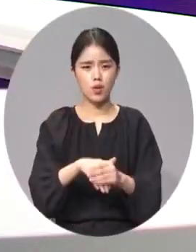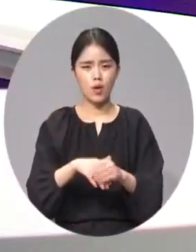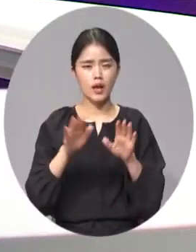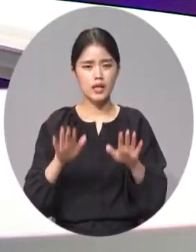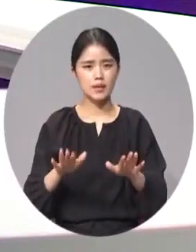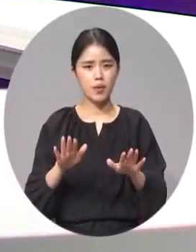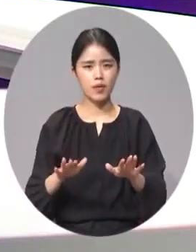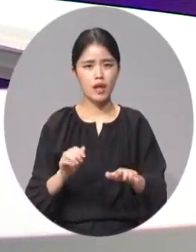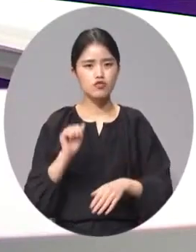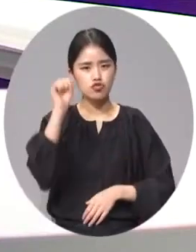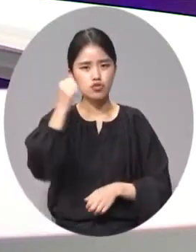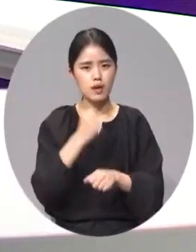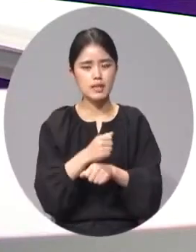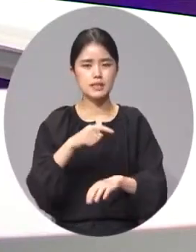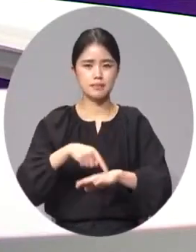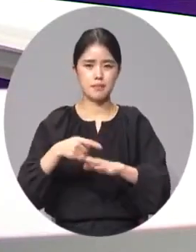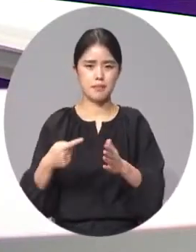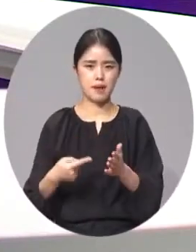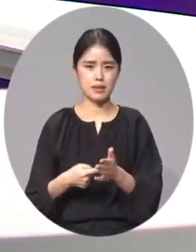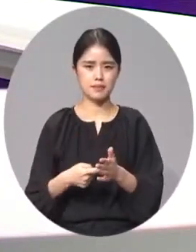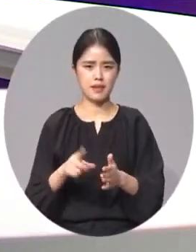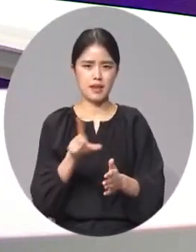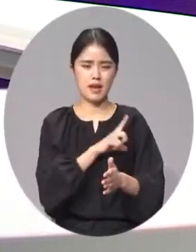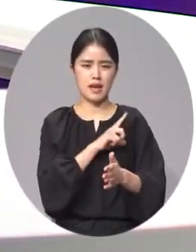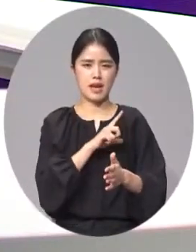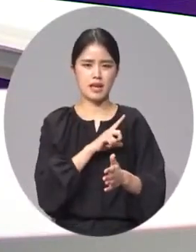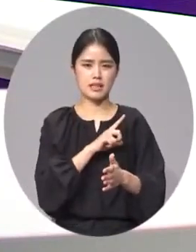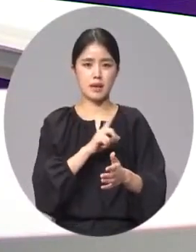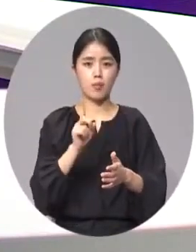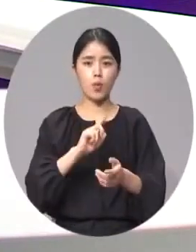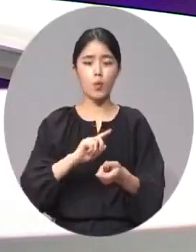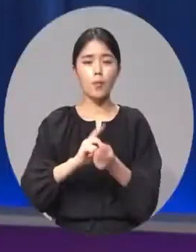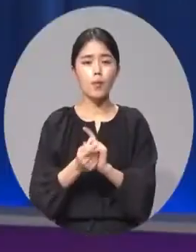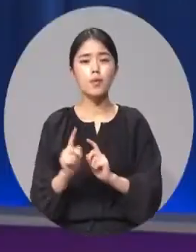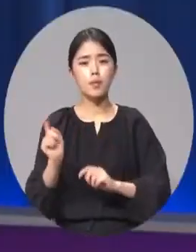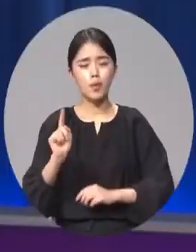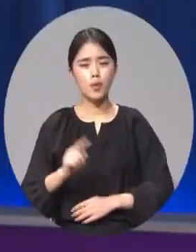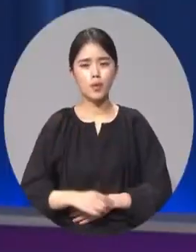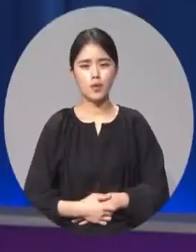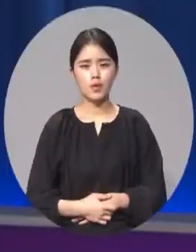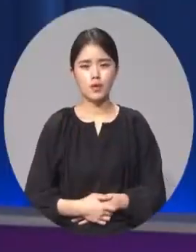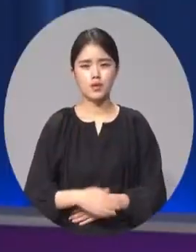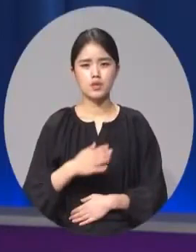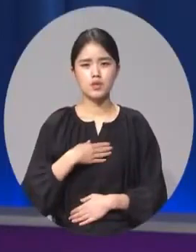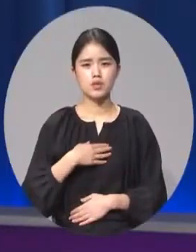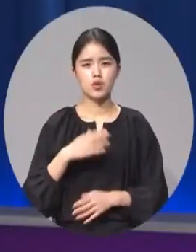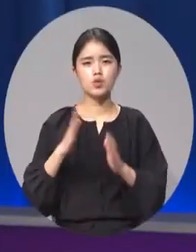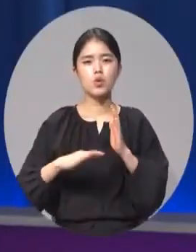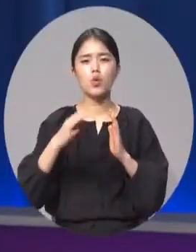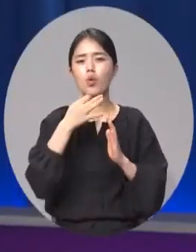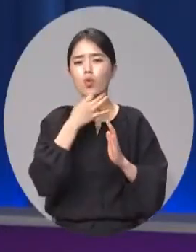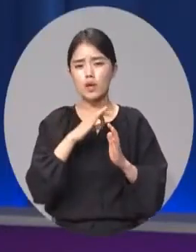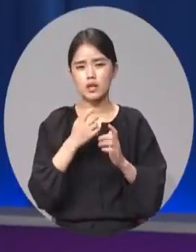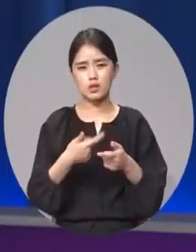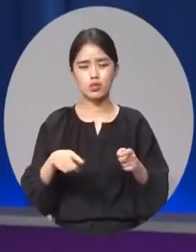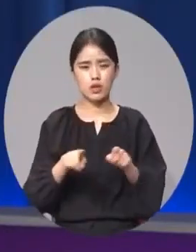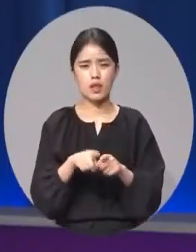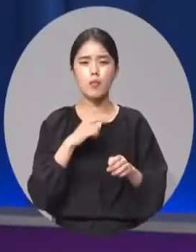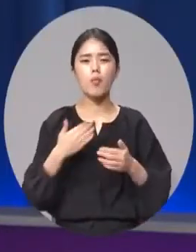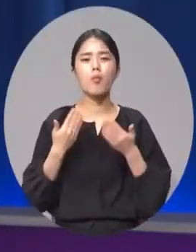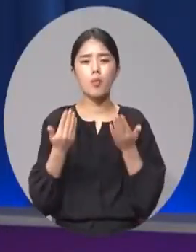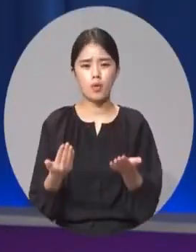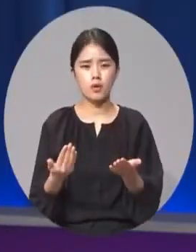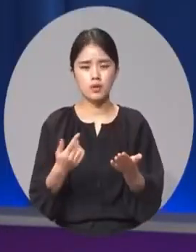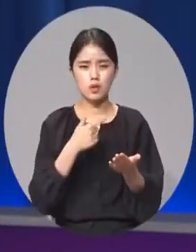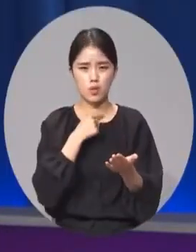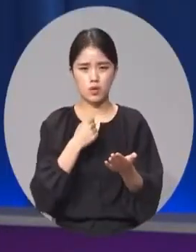출마 하시는 그 마음 가장 차이가 큰 것이 있다는 뭐있을까요 저는 공익을 위한 봉사를 하러 나왔습니다 4